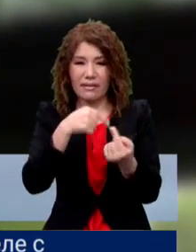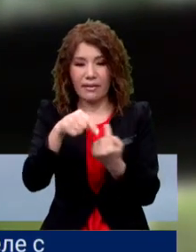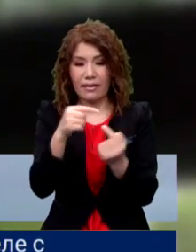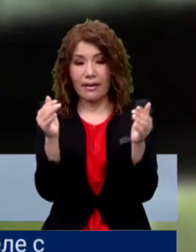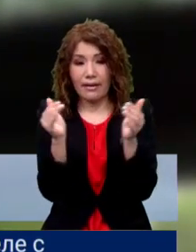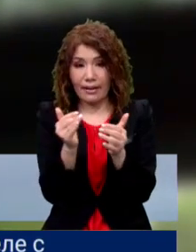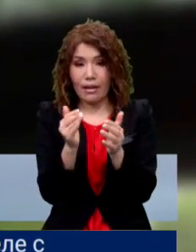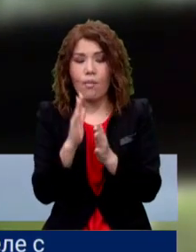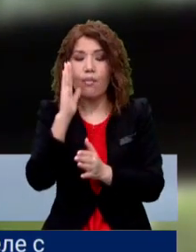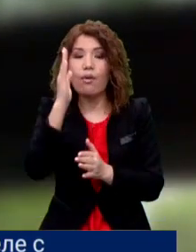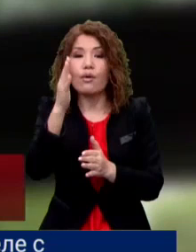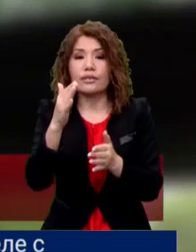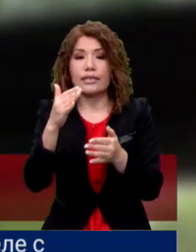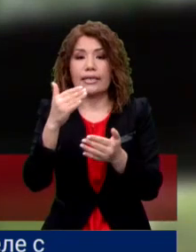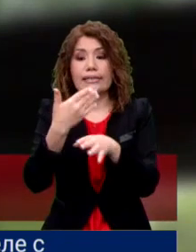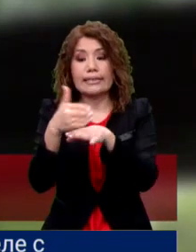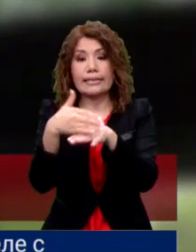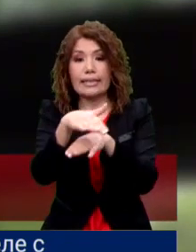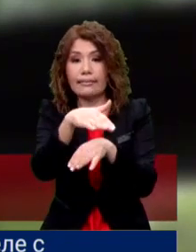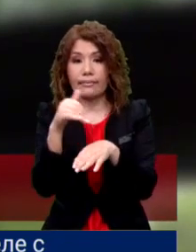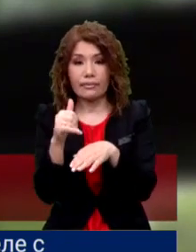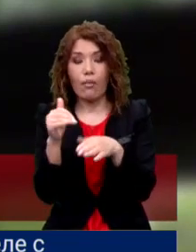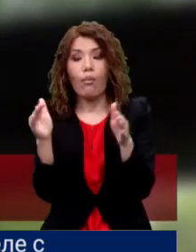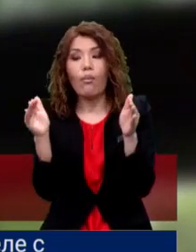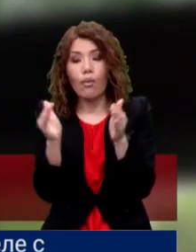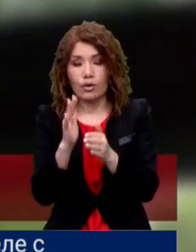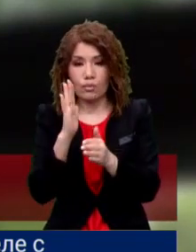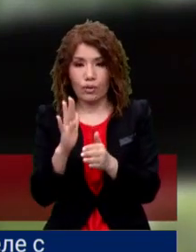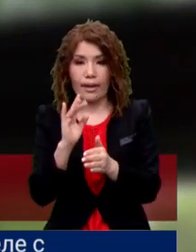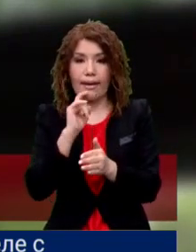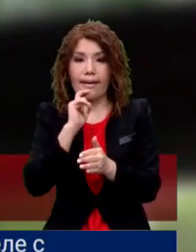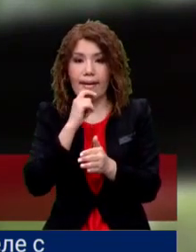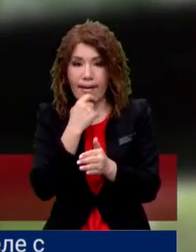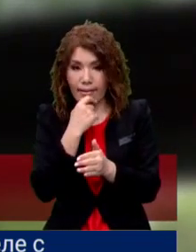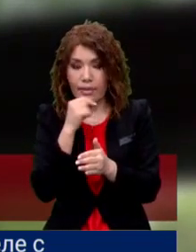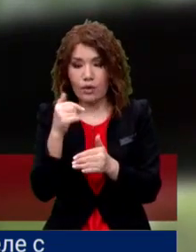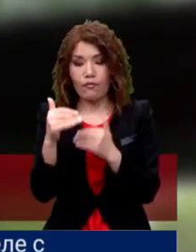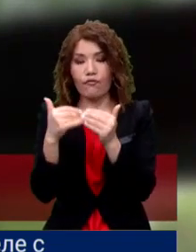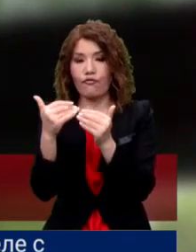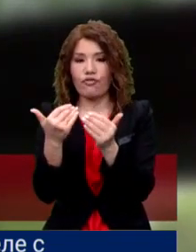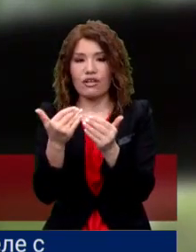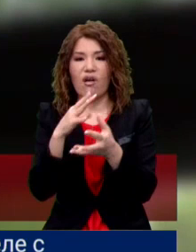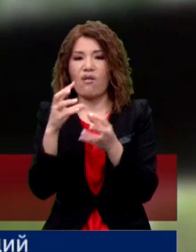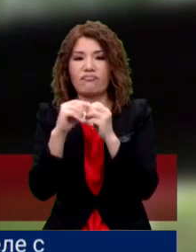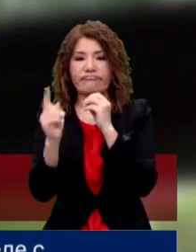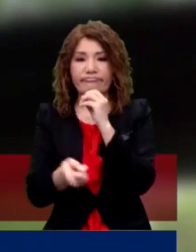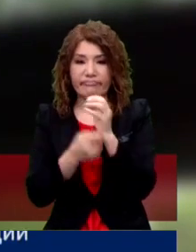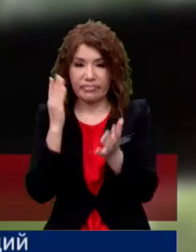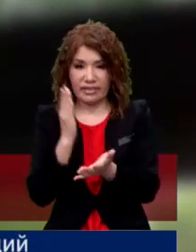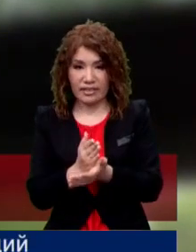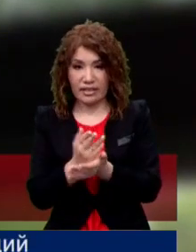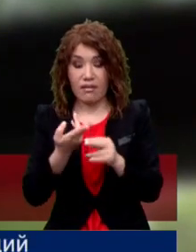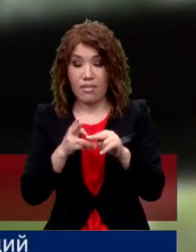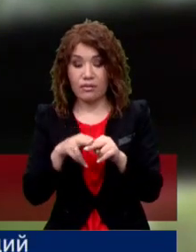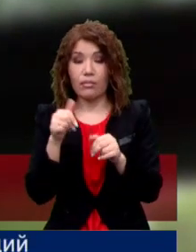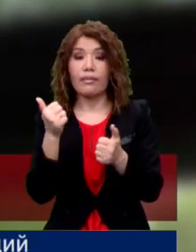бұл болашақта несие алу мүмкіндіктері азаяды. Бұл дегеніміз экономикаға өзіндік тигізетін салдары бар нәрсе. Сонымен